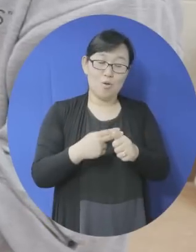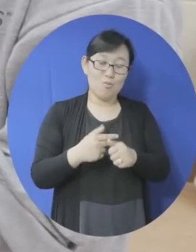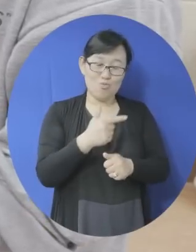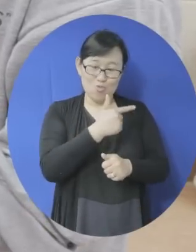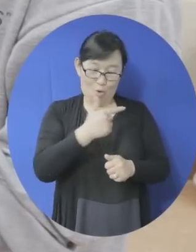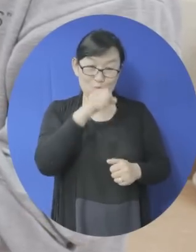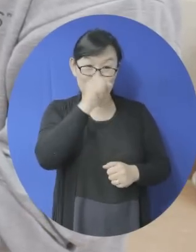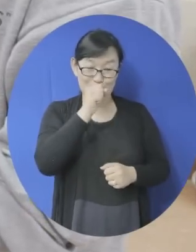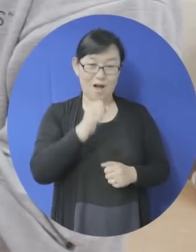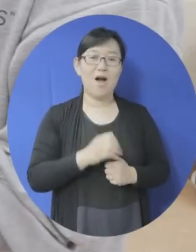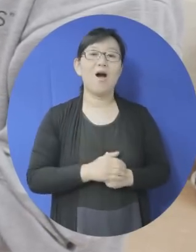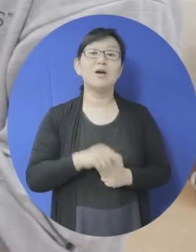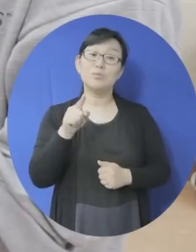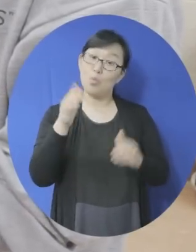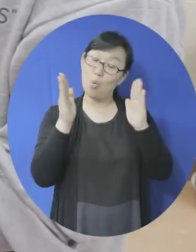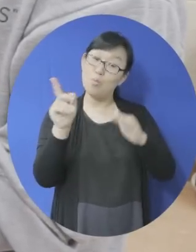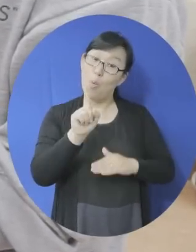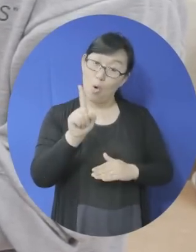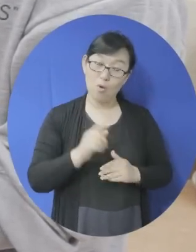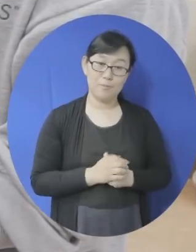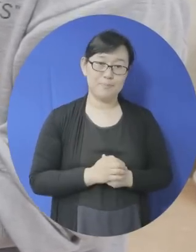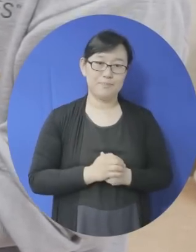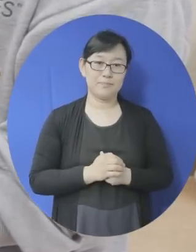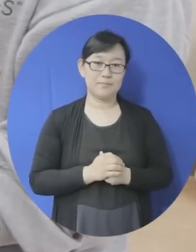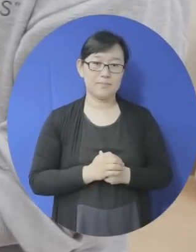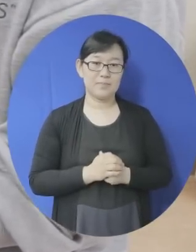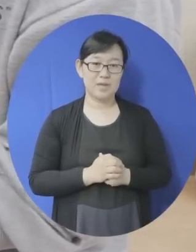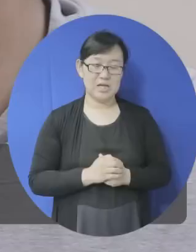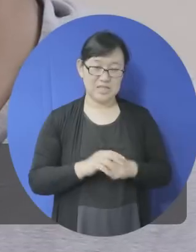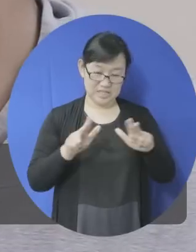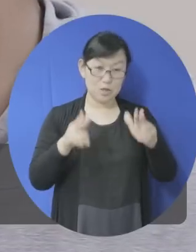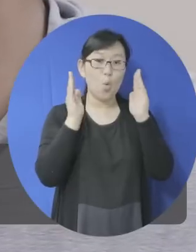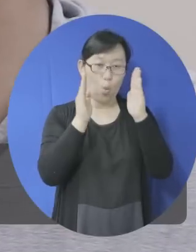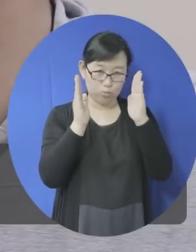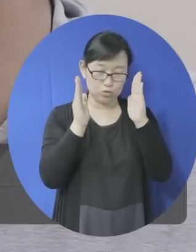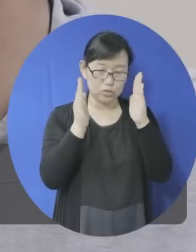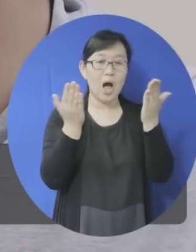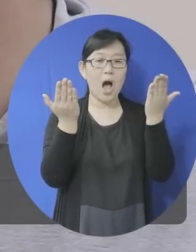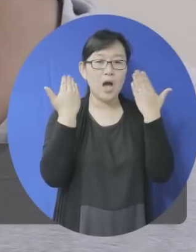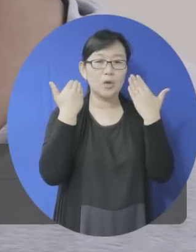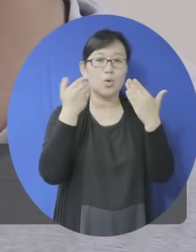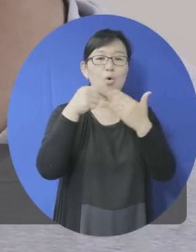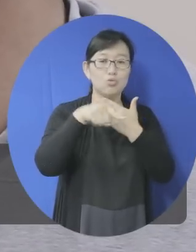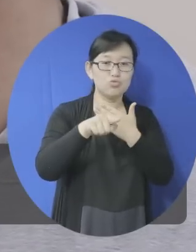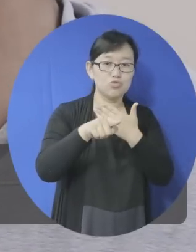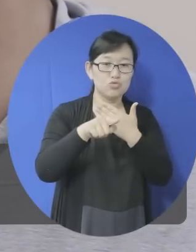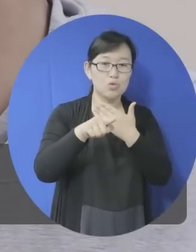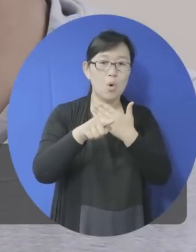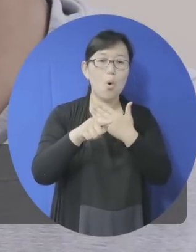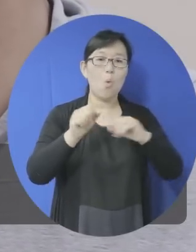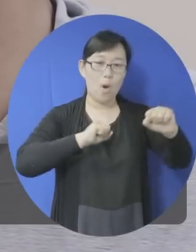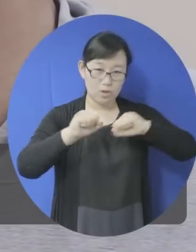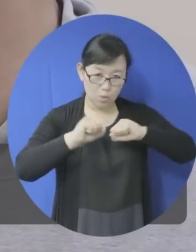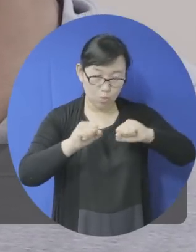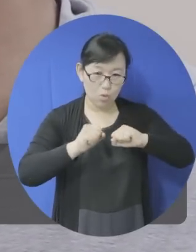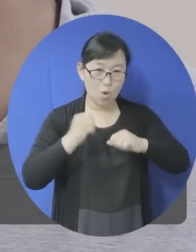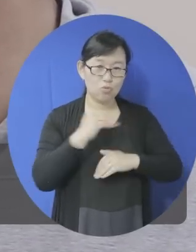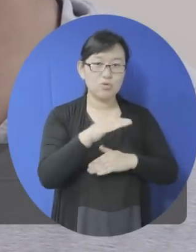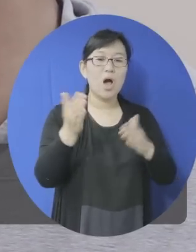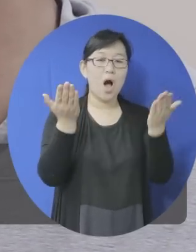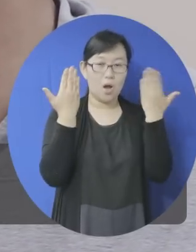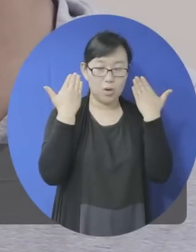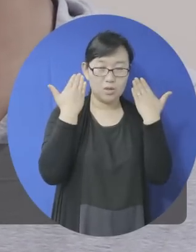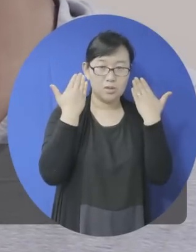선생님, 굉장히 신명나는데요. 이 수업은 어떤 수업인가요? 이 수업은 방과후 교실 사물놀이 활동으로,